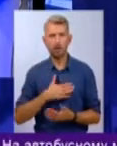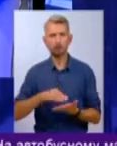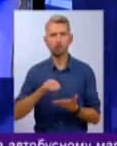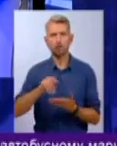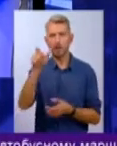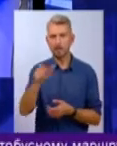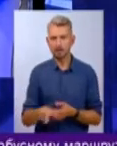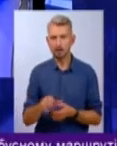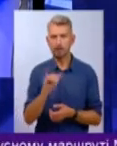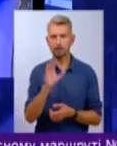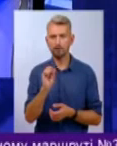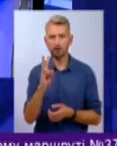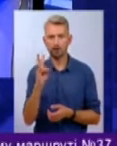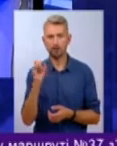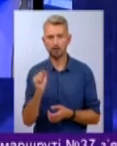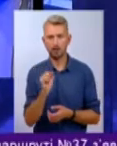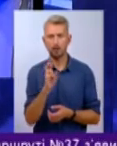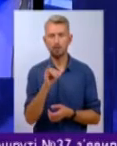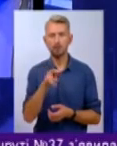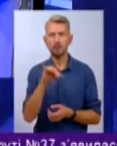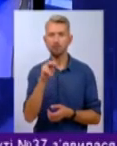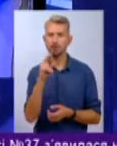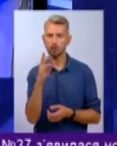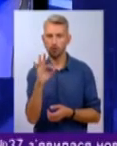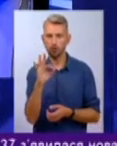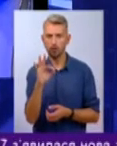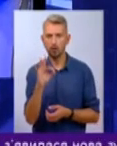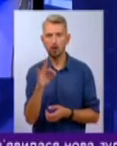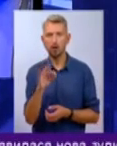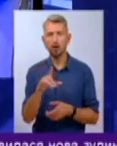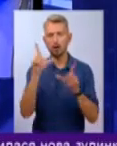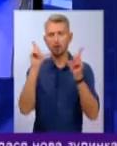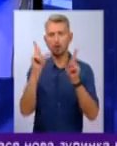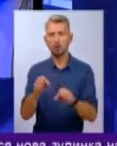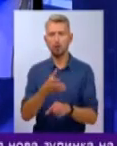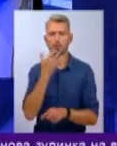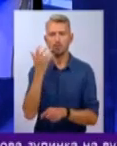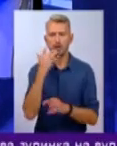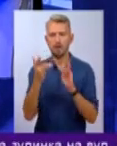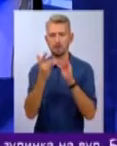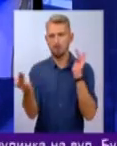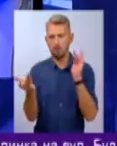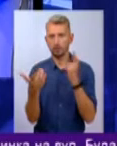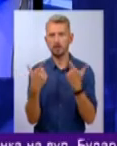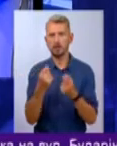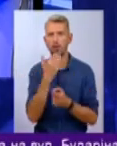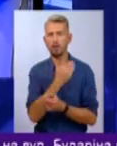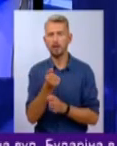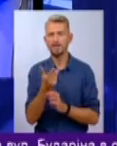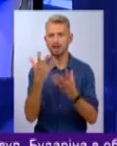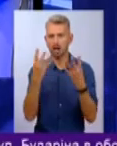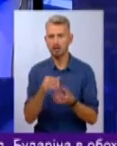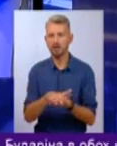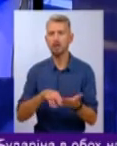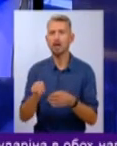журналістка Іванна Біліченко попрямувала до Південного мосту, де останні кілька днів